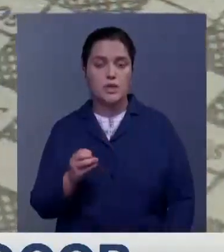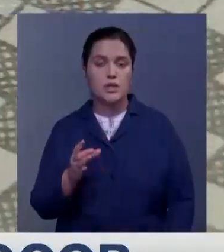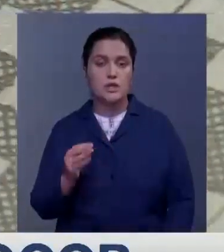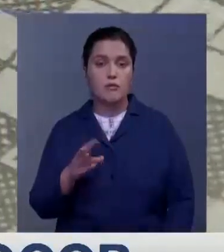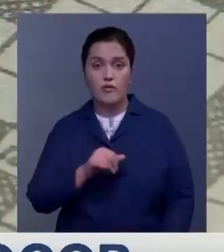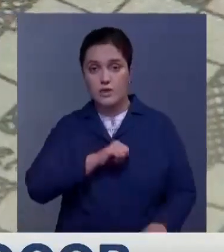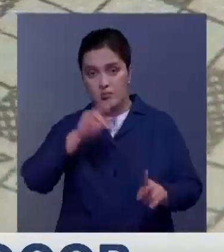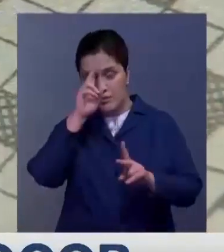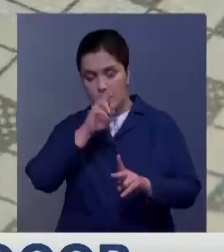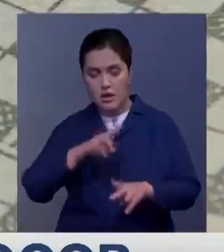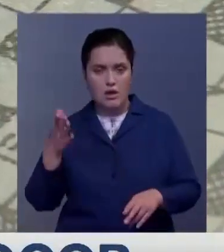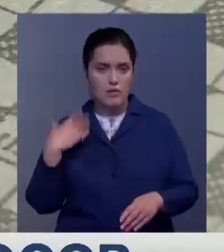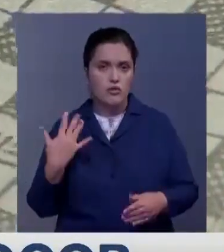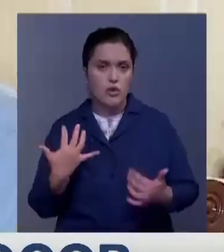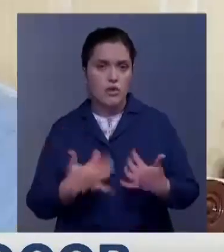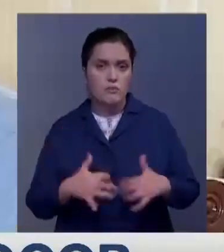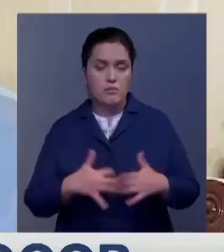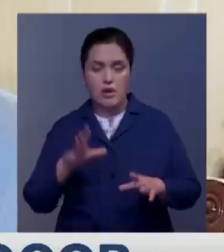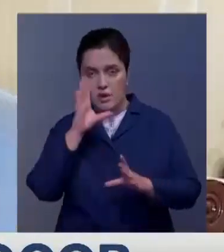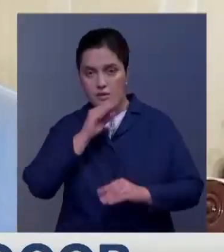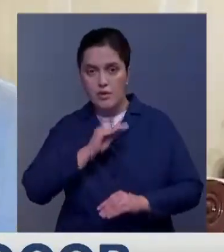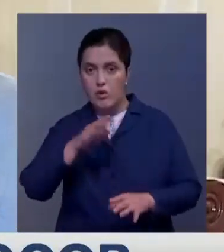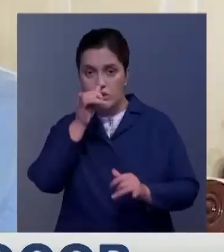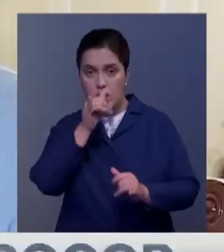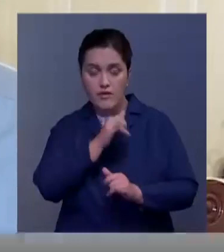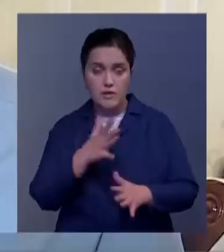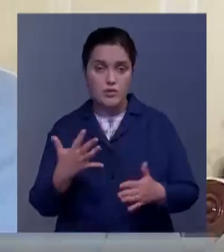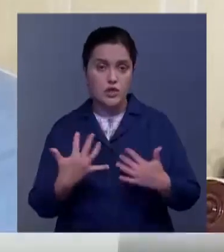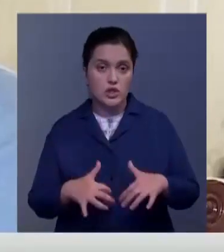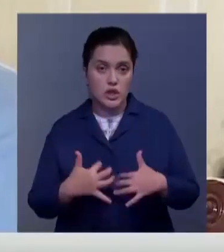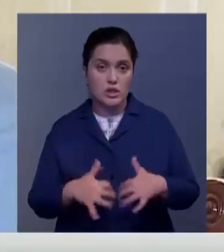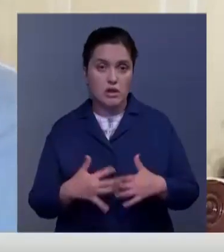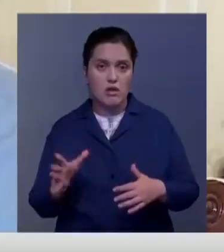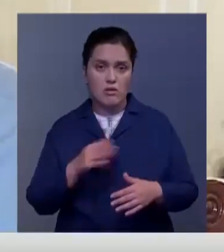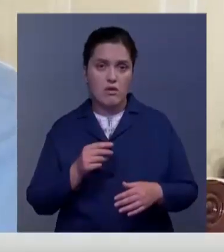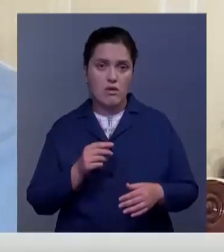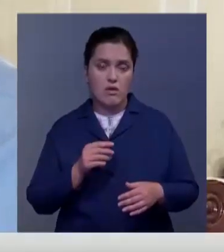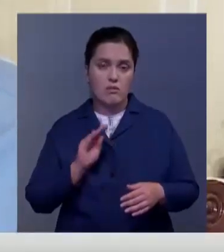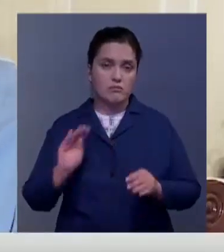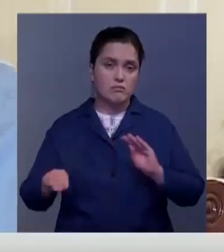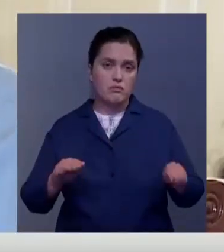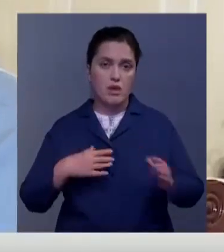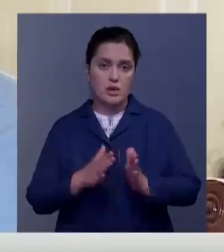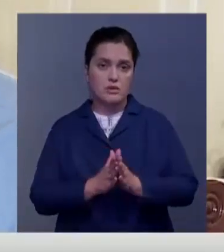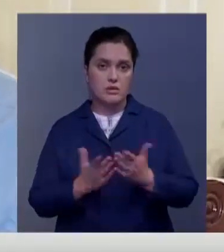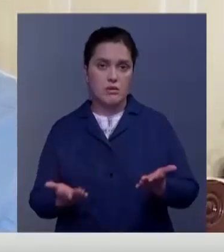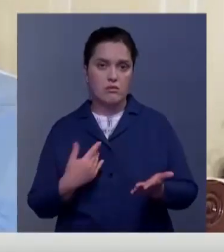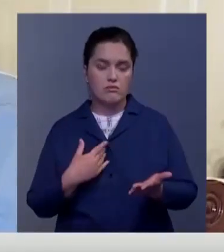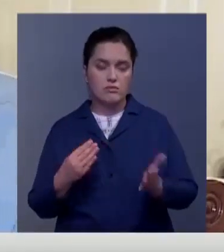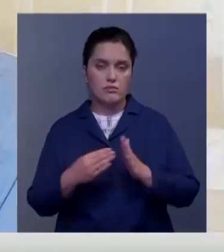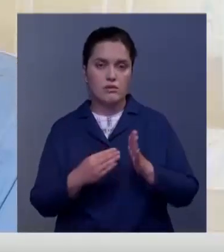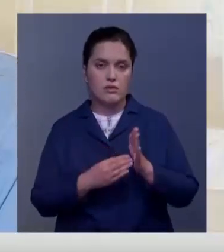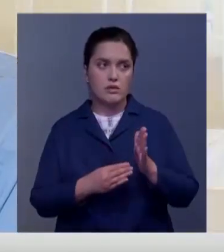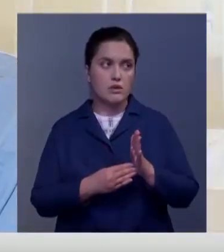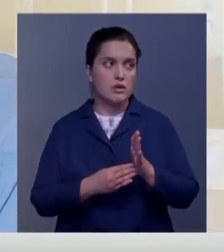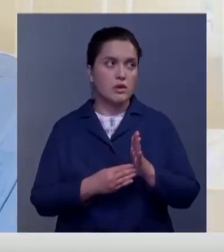знает. Давно уже сбился со счета. Невозможно считать. Везде они валяются, любым тетрадом. Открываешь,